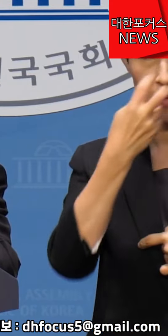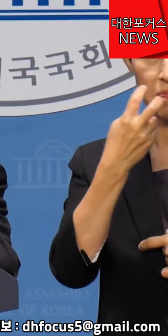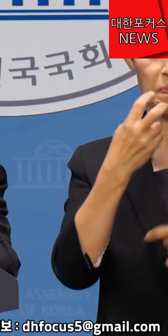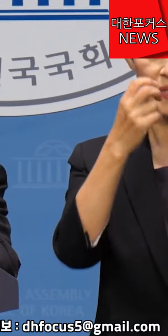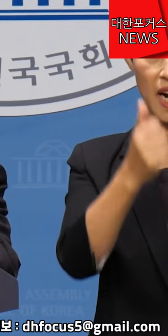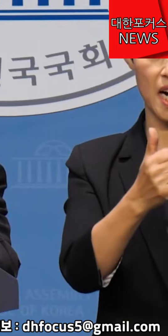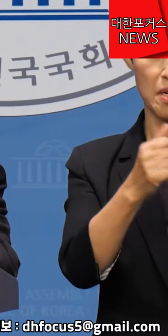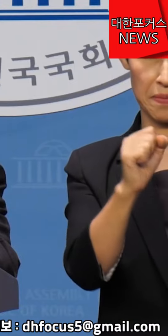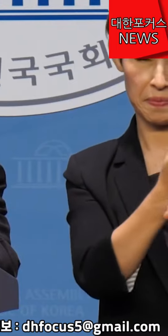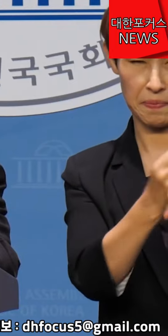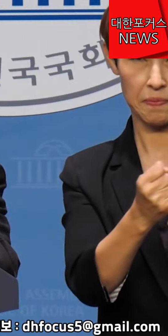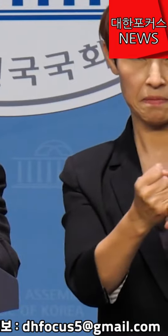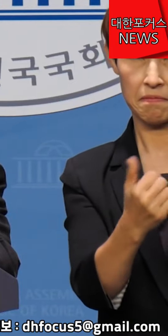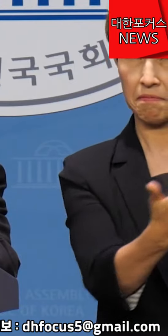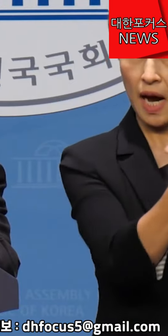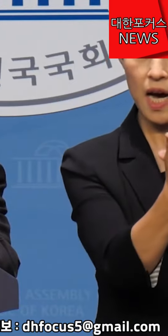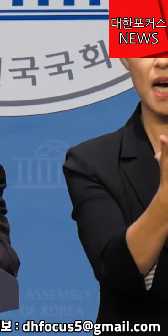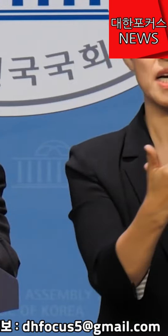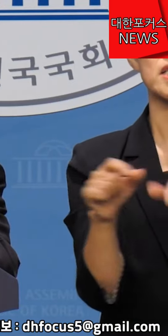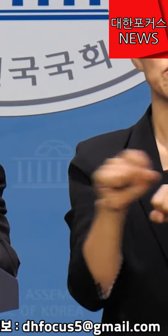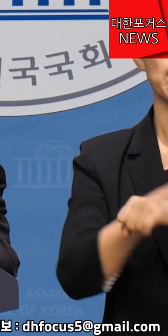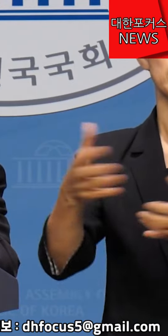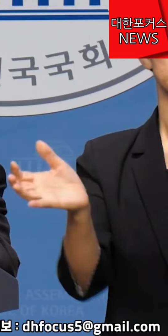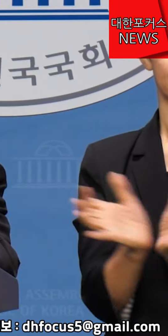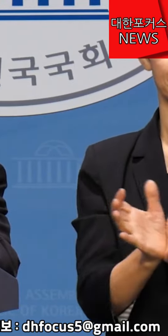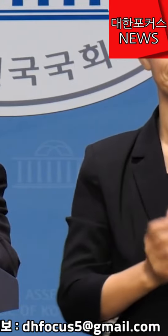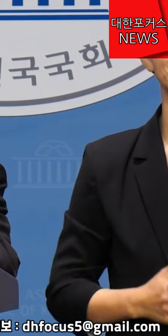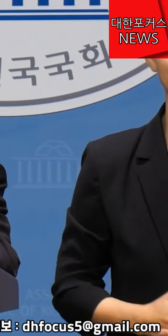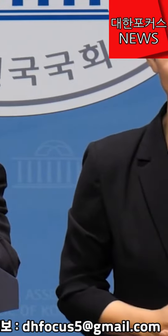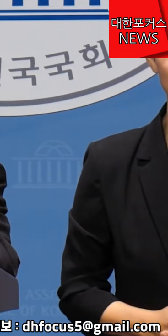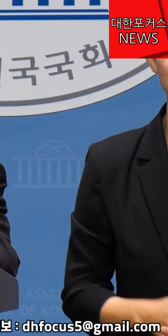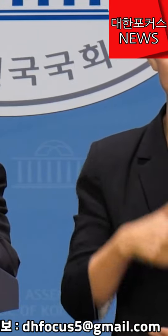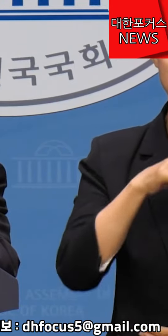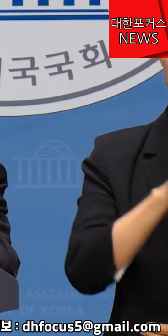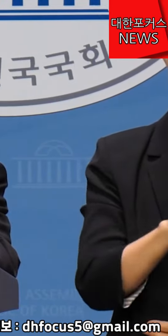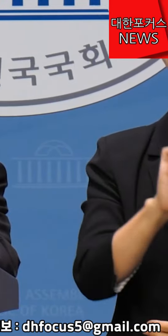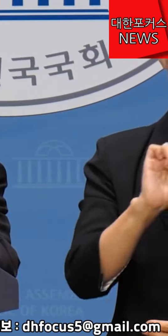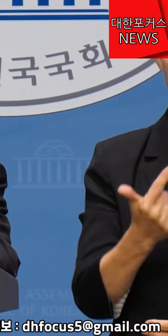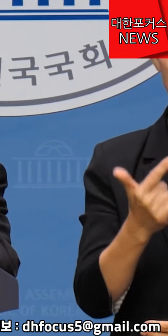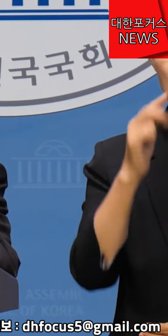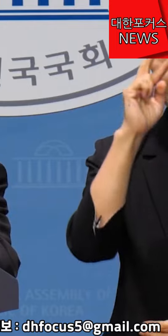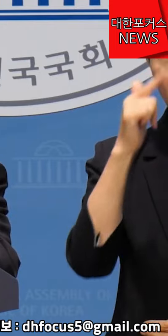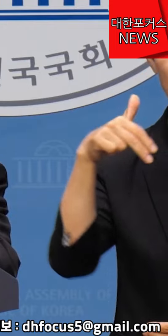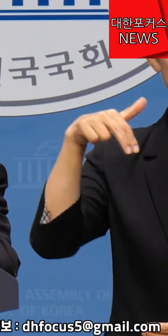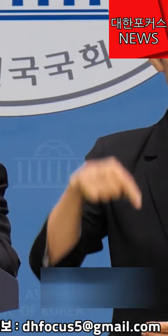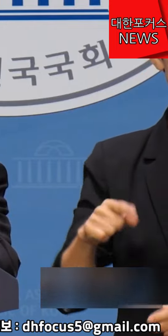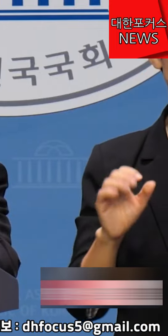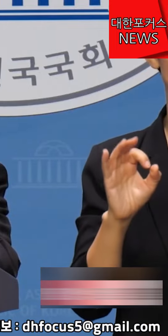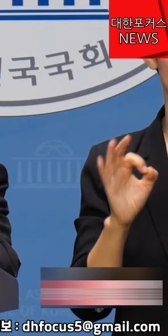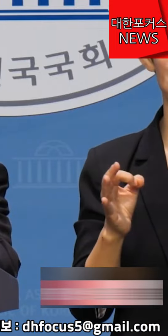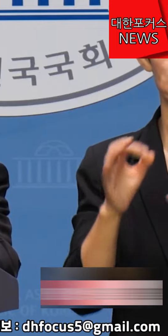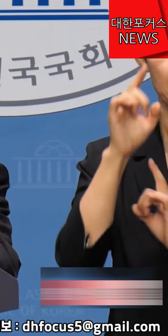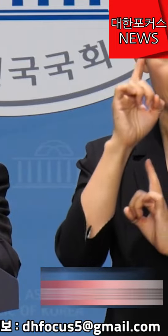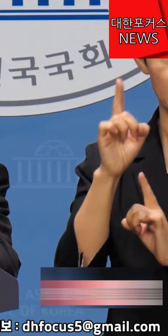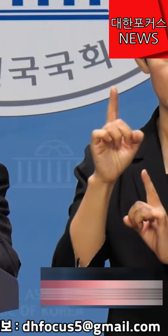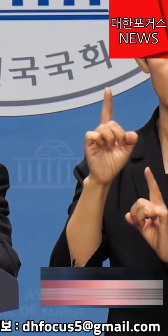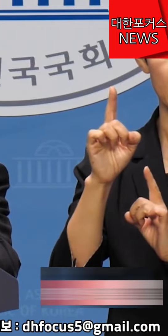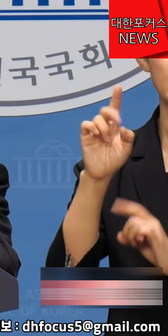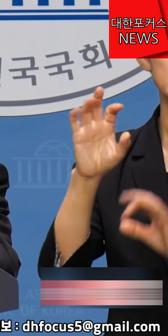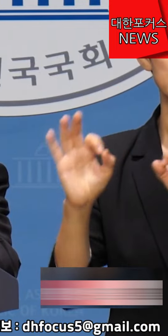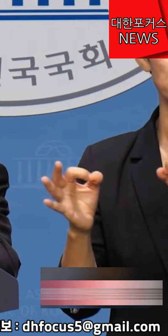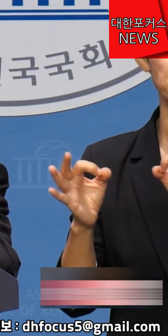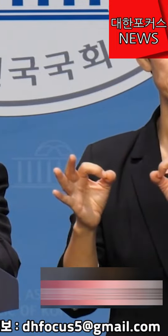조작 특별대책단 일동 장경태, 민영배, 박균택, 주철현, 김용민, 이성윤,